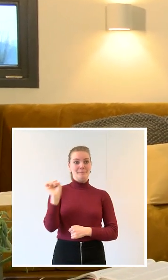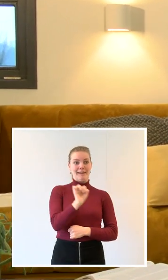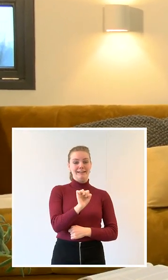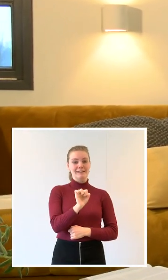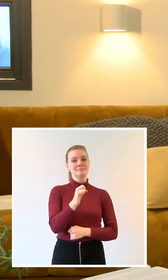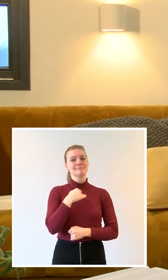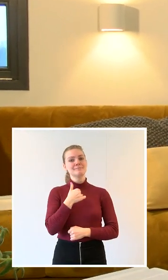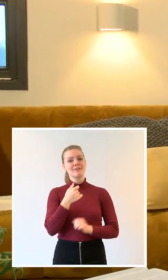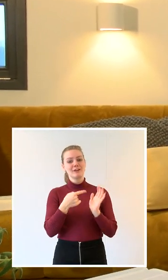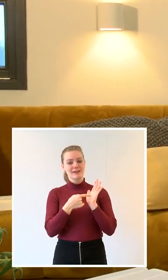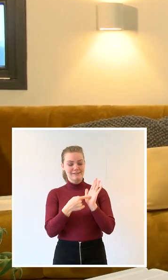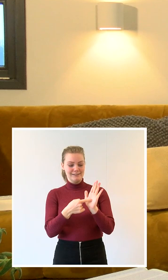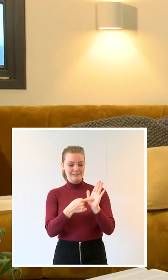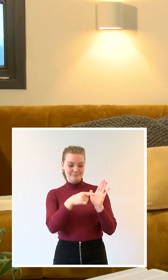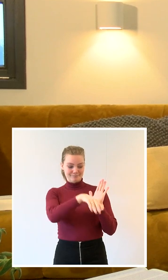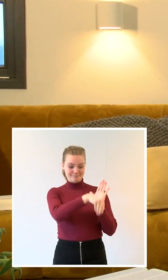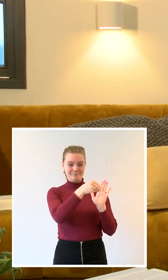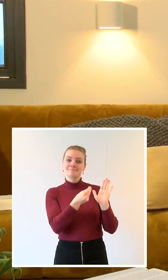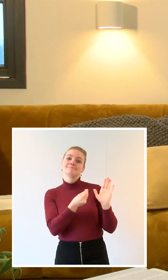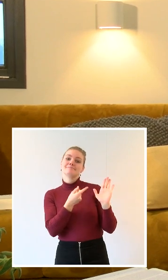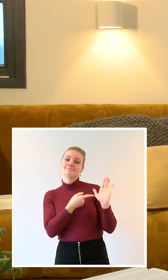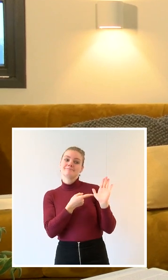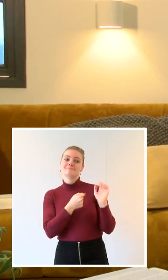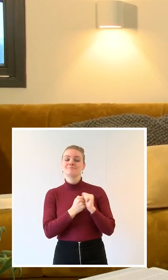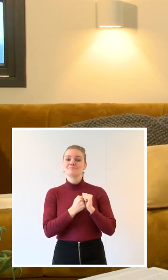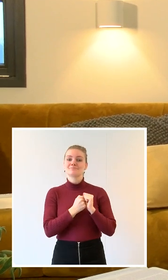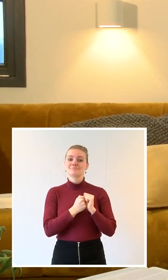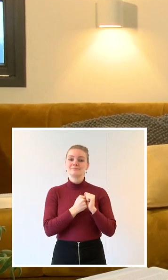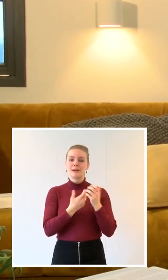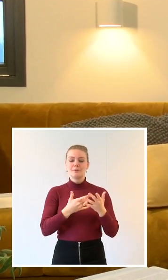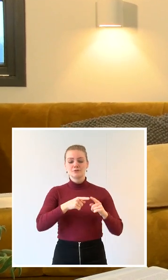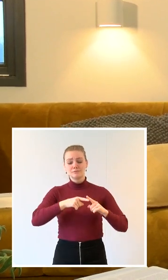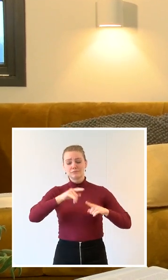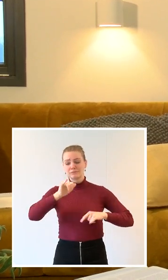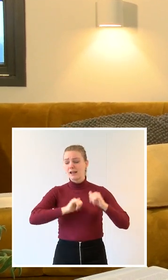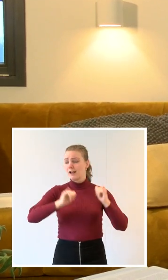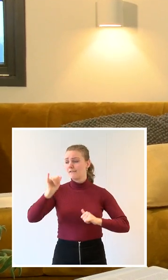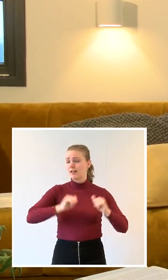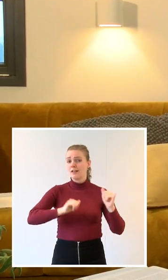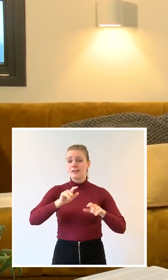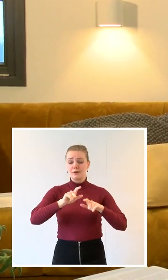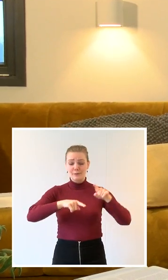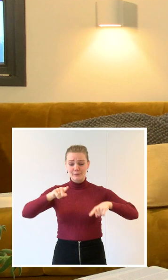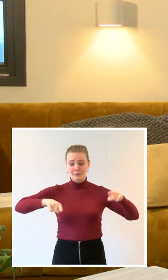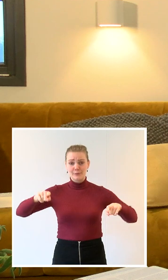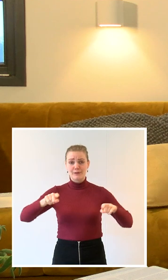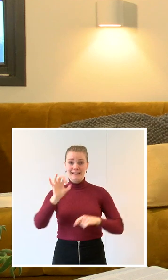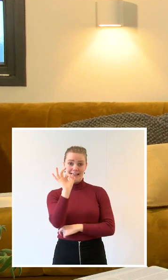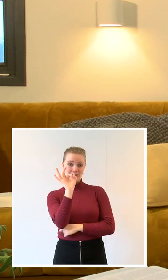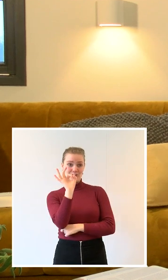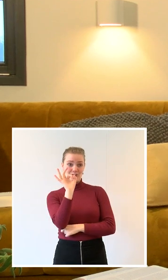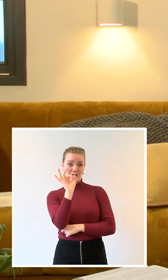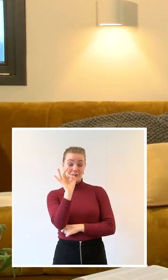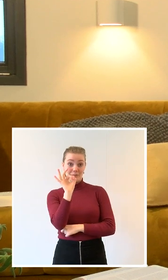halen. Je hebt knikkers in alle soorten en maten. Ik weet niet of je heel erg van knikkers houdt